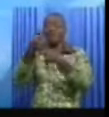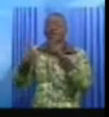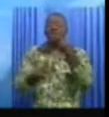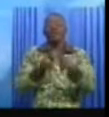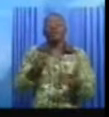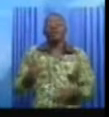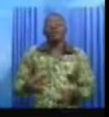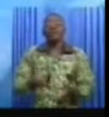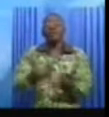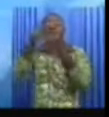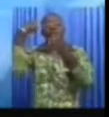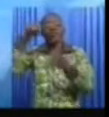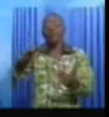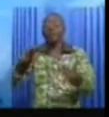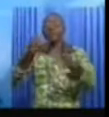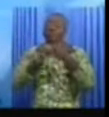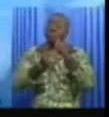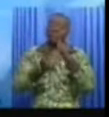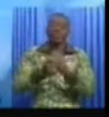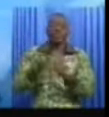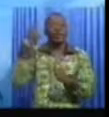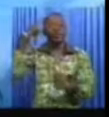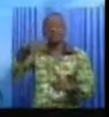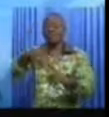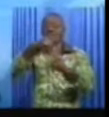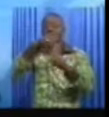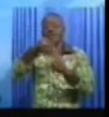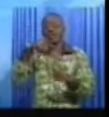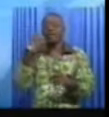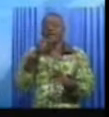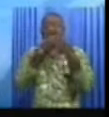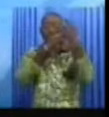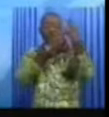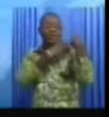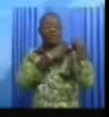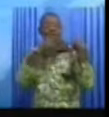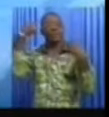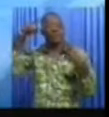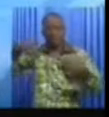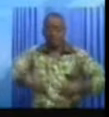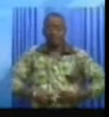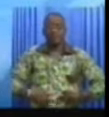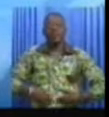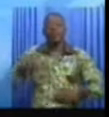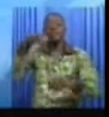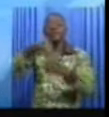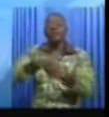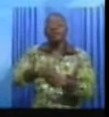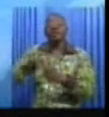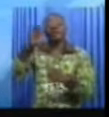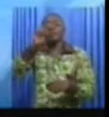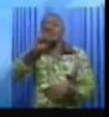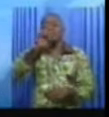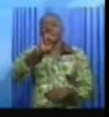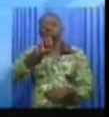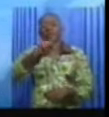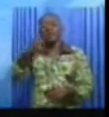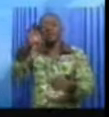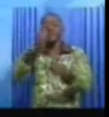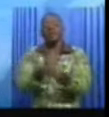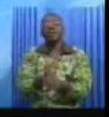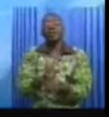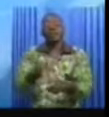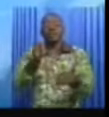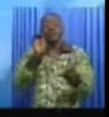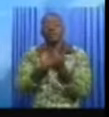de relever leurs préoccupations majeures qui se résument à la responsabilisation des jeunes dans le Sénat, la prise en compte du genre. Elles